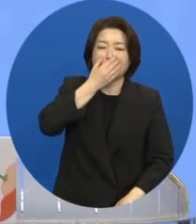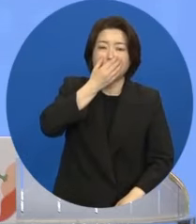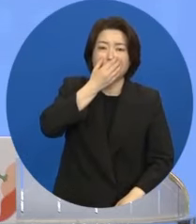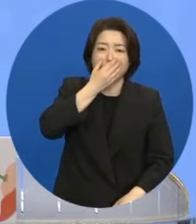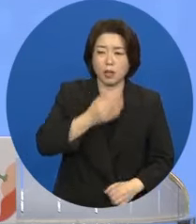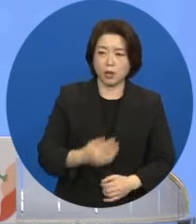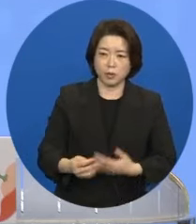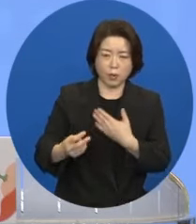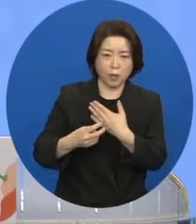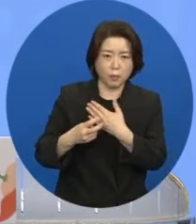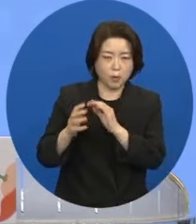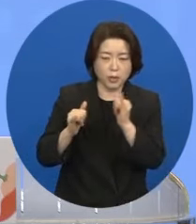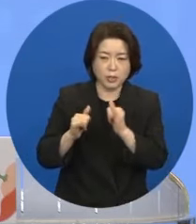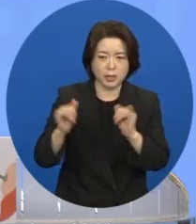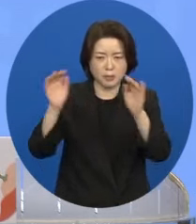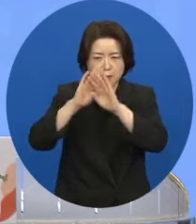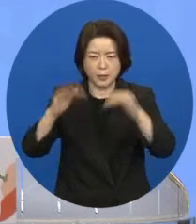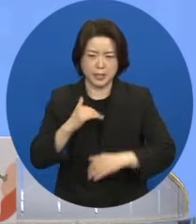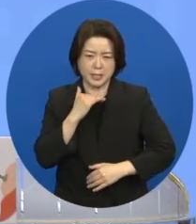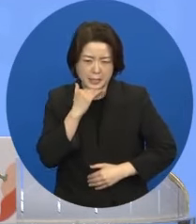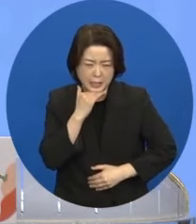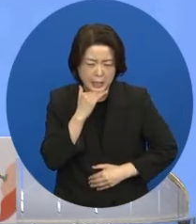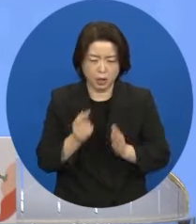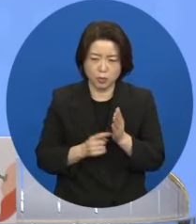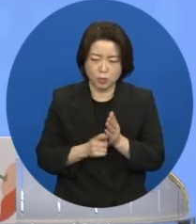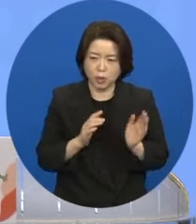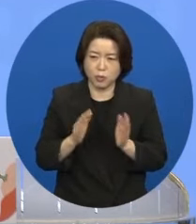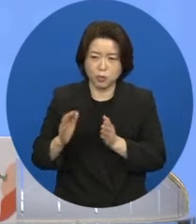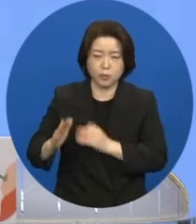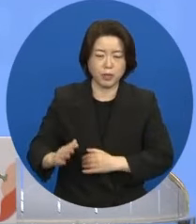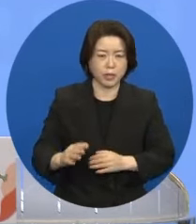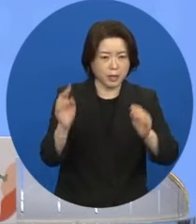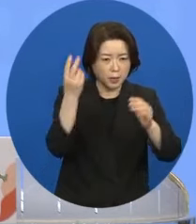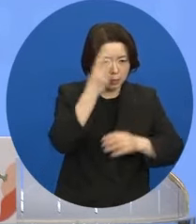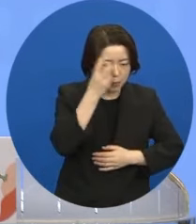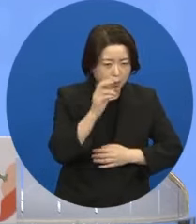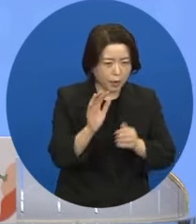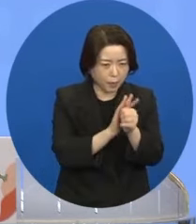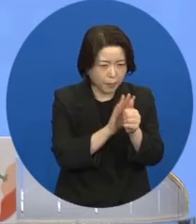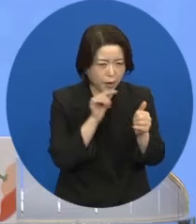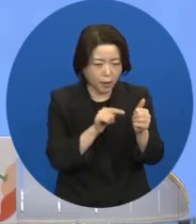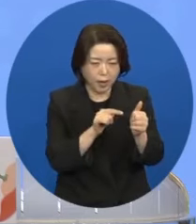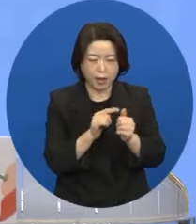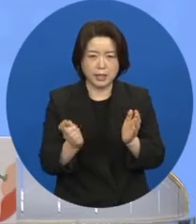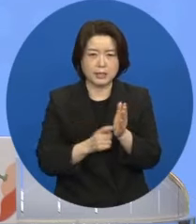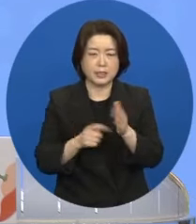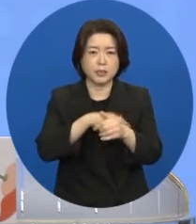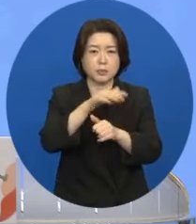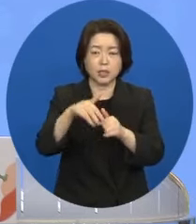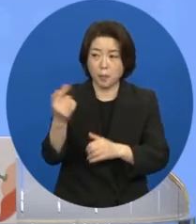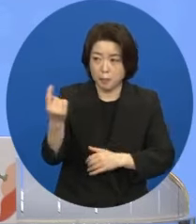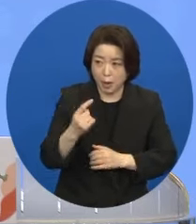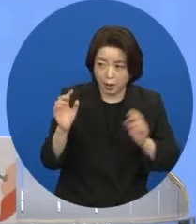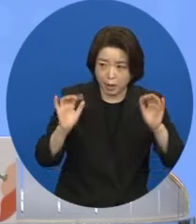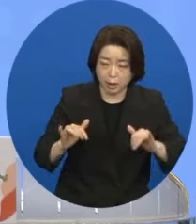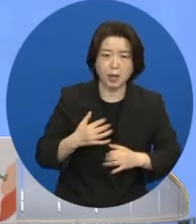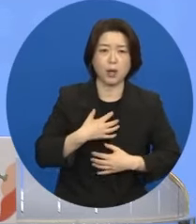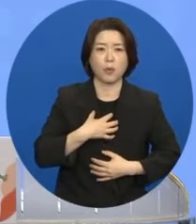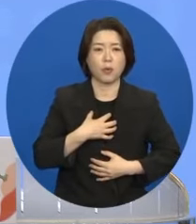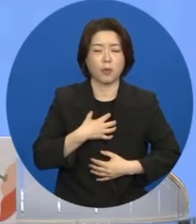의료진들이 주를 가리지 않고 대기하고 진료하면서 응급 사항에 대비하였습니다 내출혈의 위기가